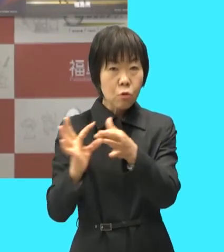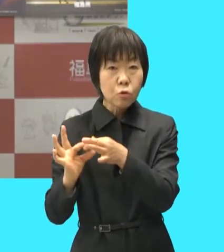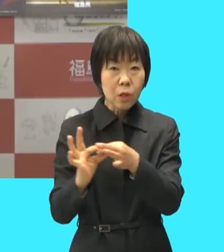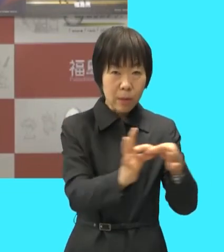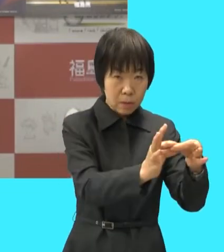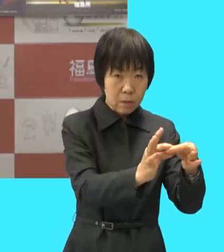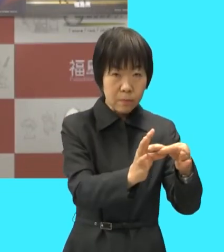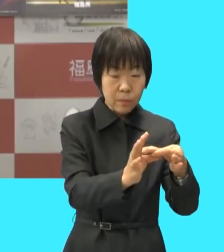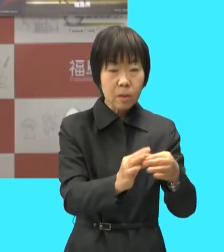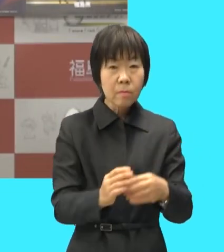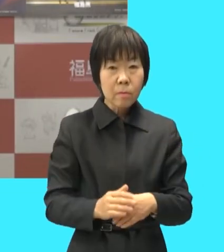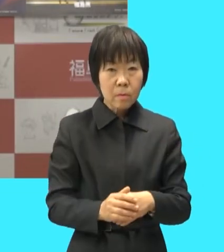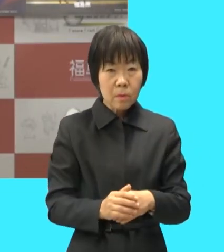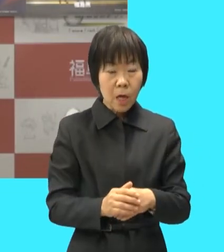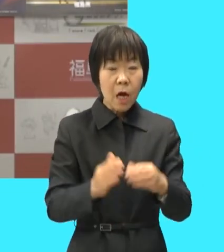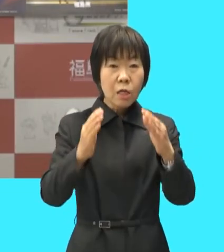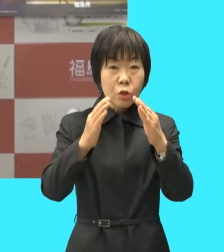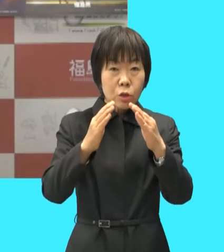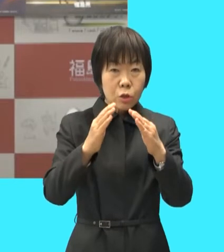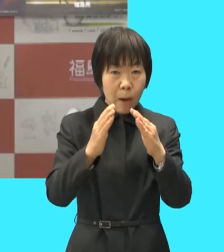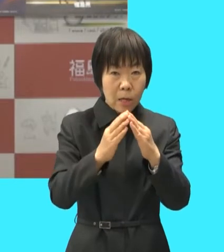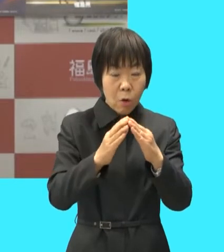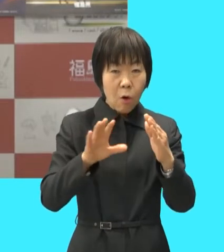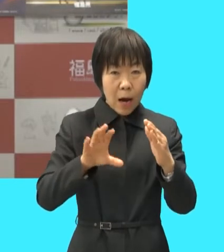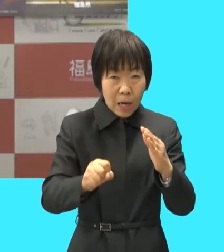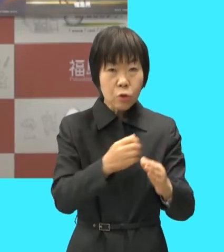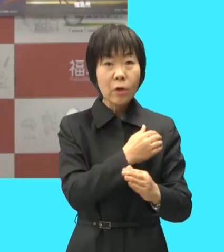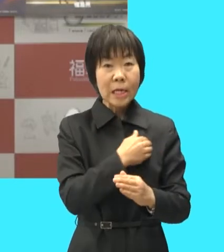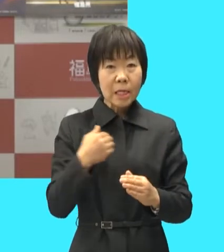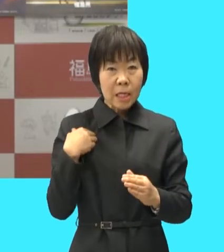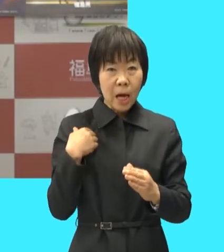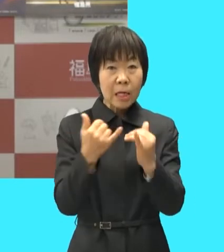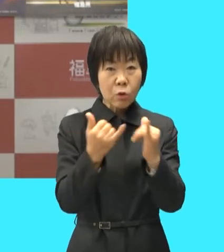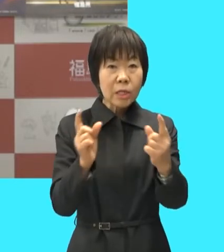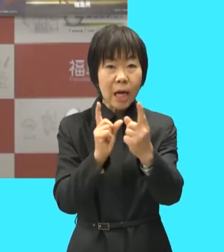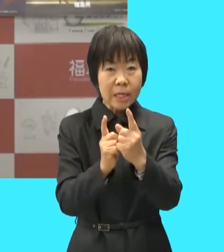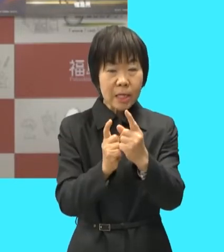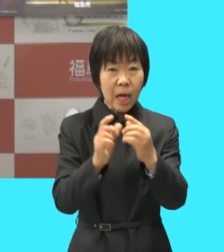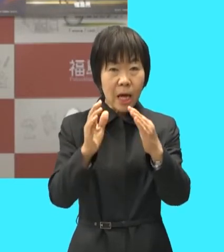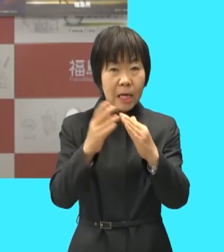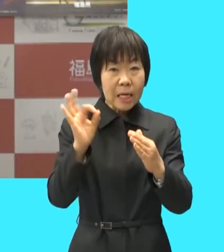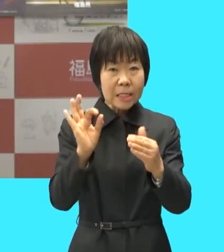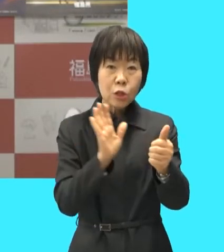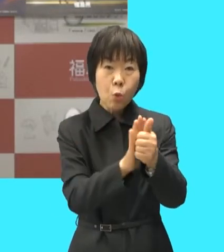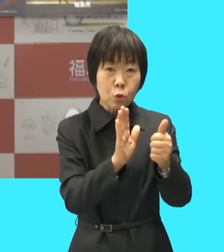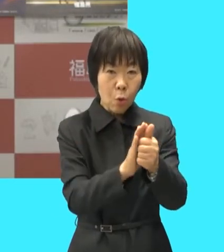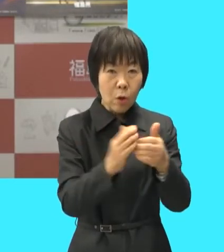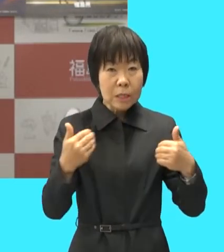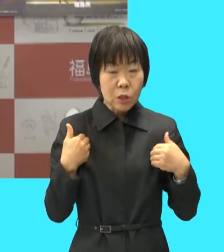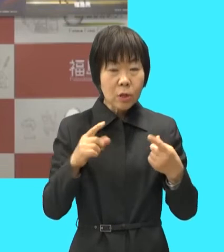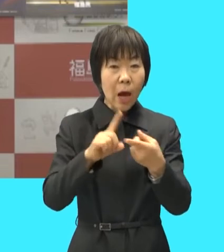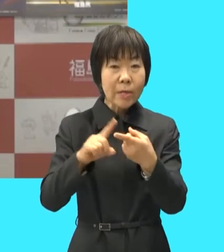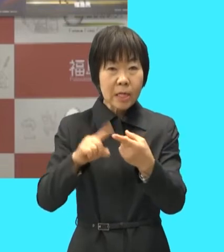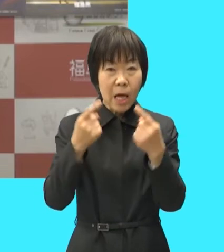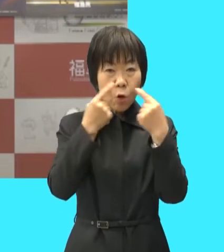。また住まいを確保された世帯に対して、家賃補助をはじめ必要に応じ個別訪